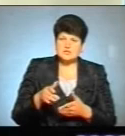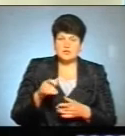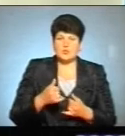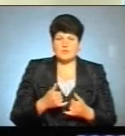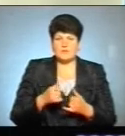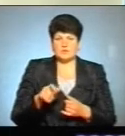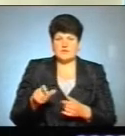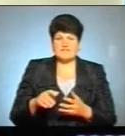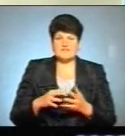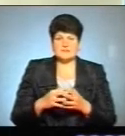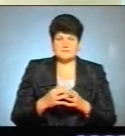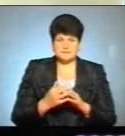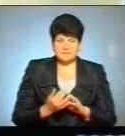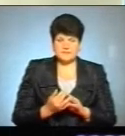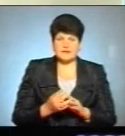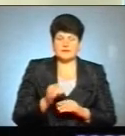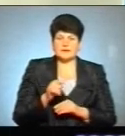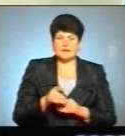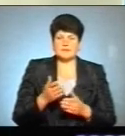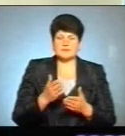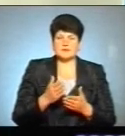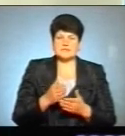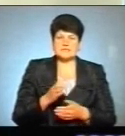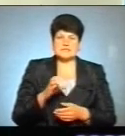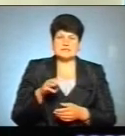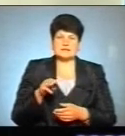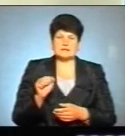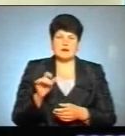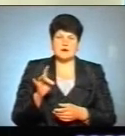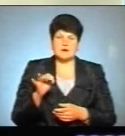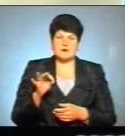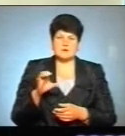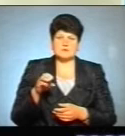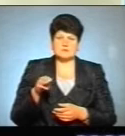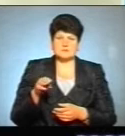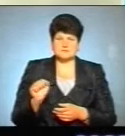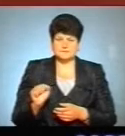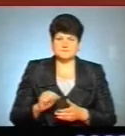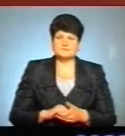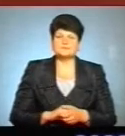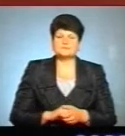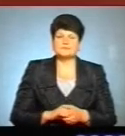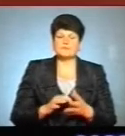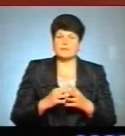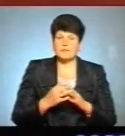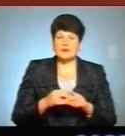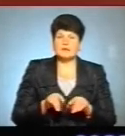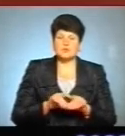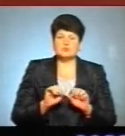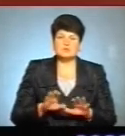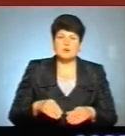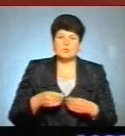сільській місцевості, там, де через старостати об'єднаної територіальної громади. Також можна подати ці